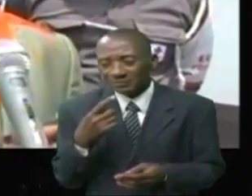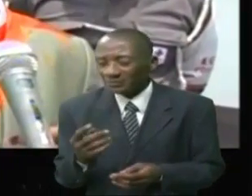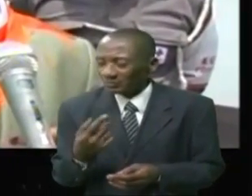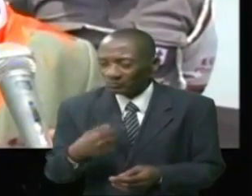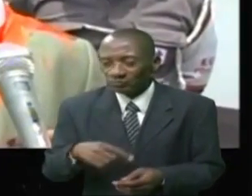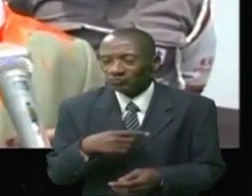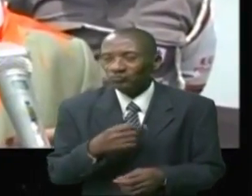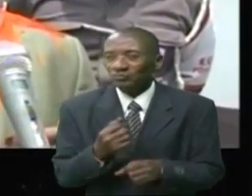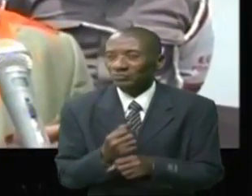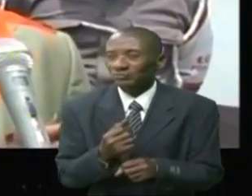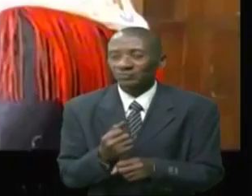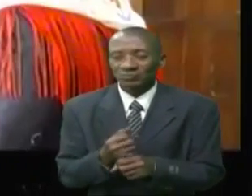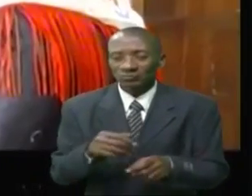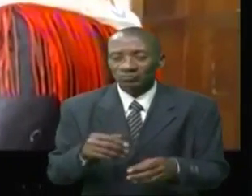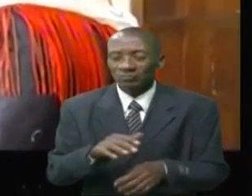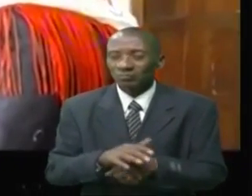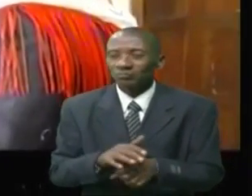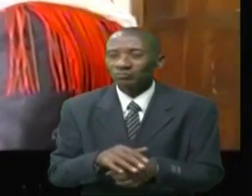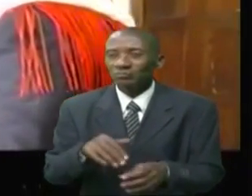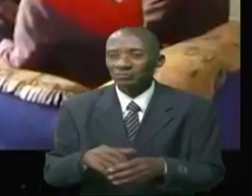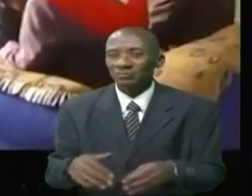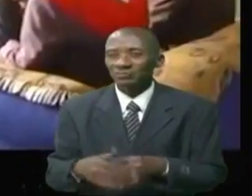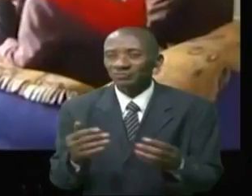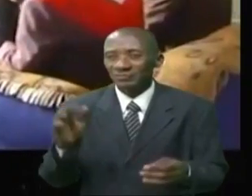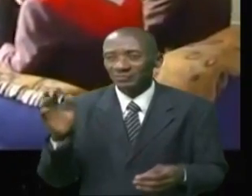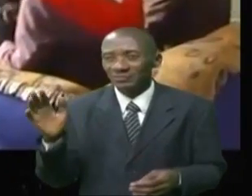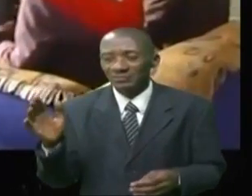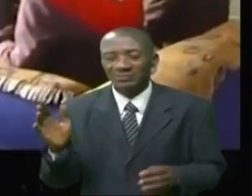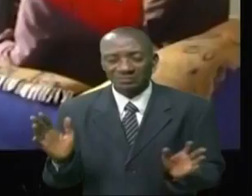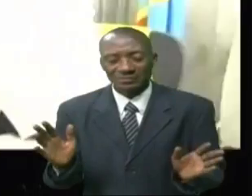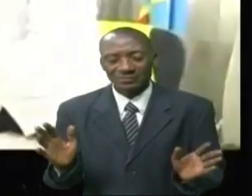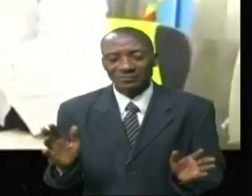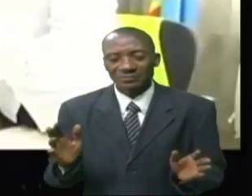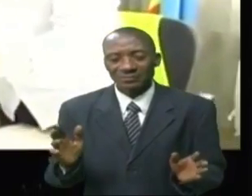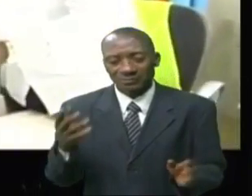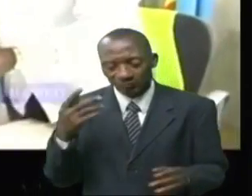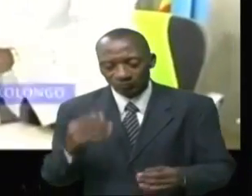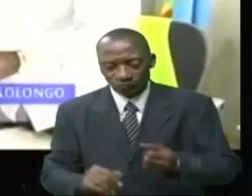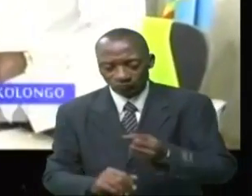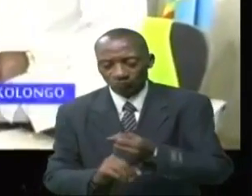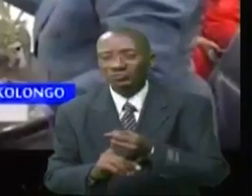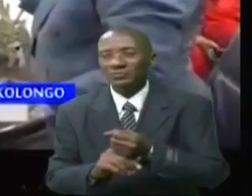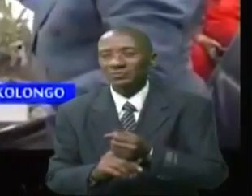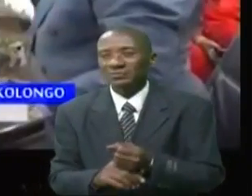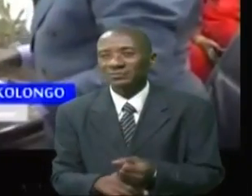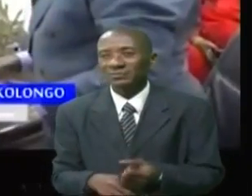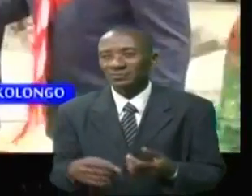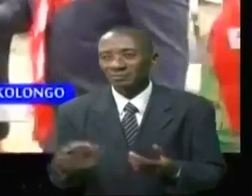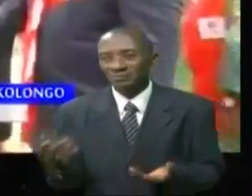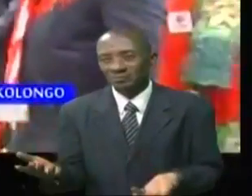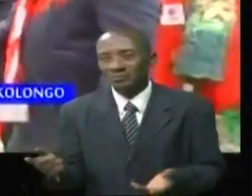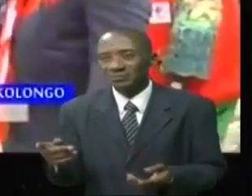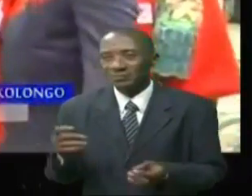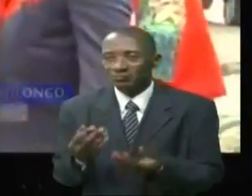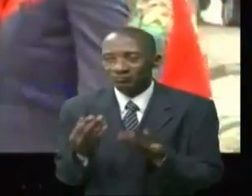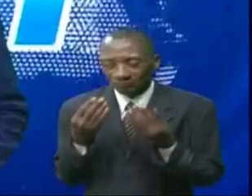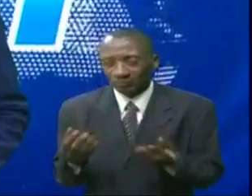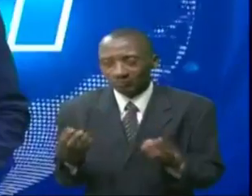venir aider la Croix-Rouge à aider. La volonté manifestée par les deux parties est d'entretenir une franche et étroite collaboration.